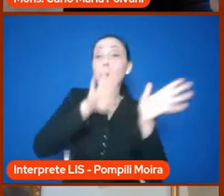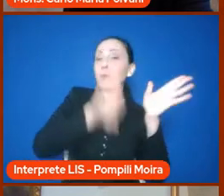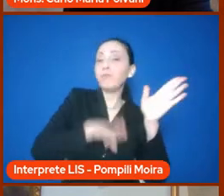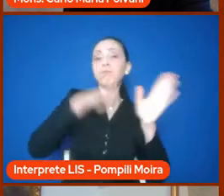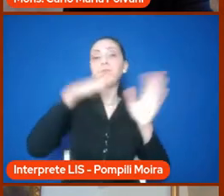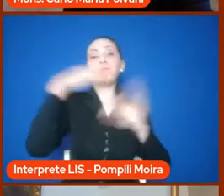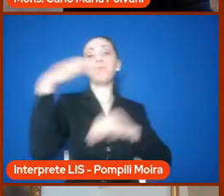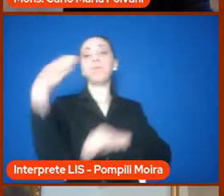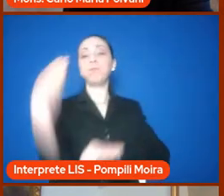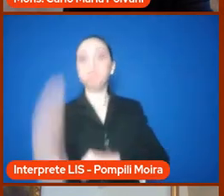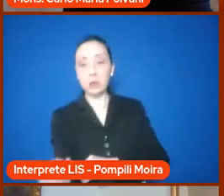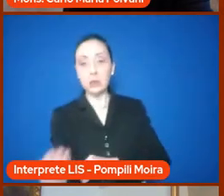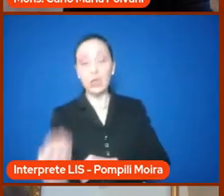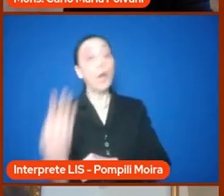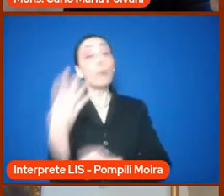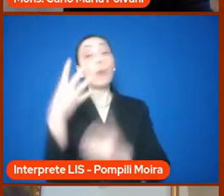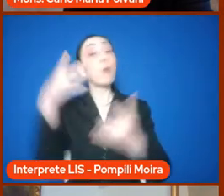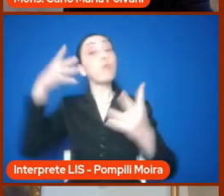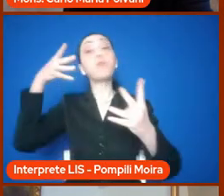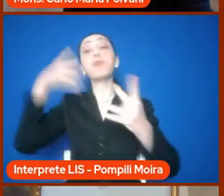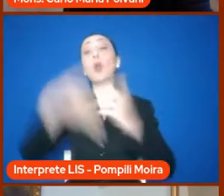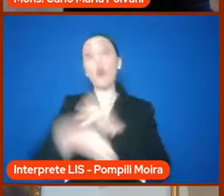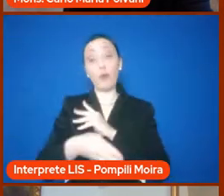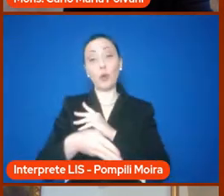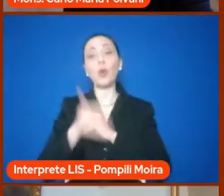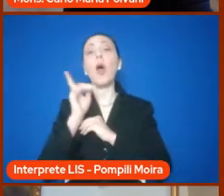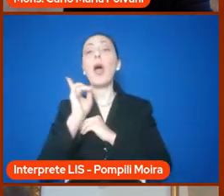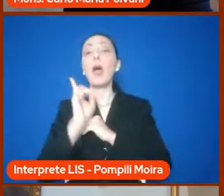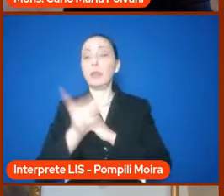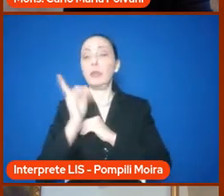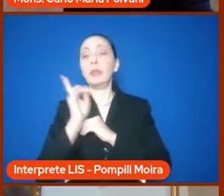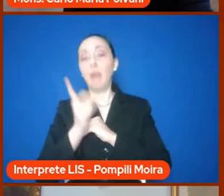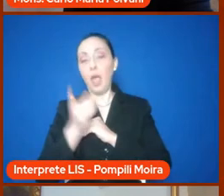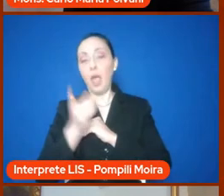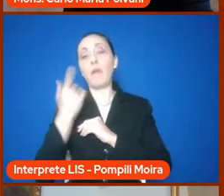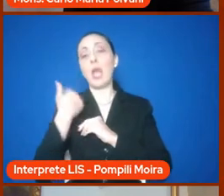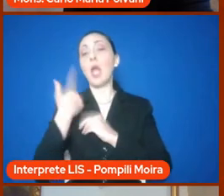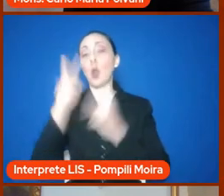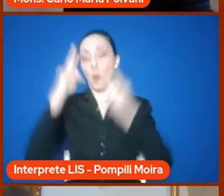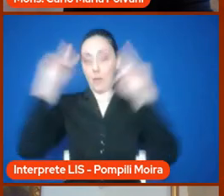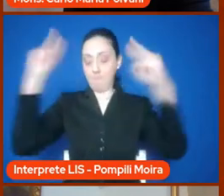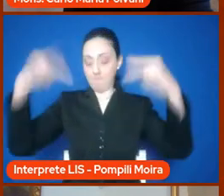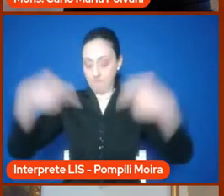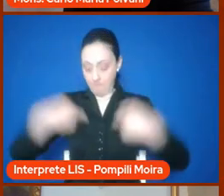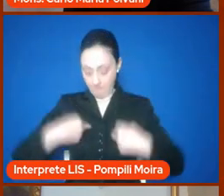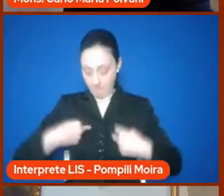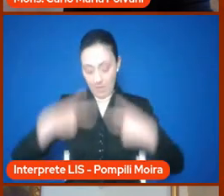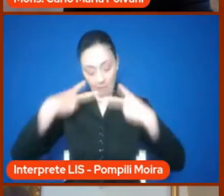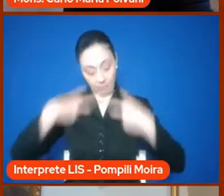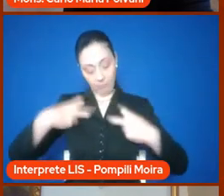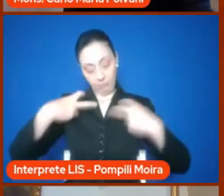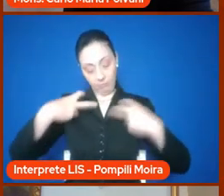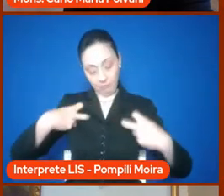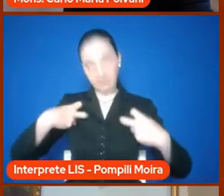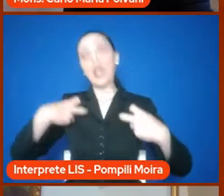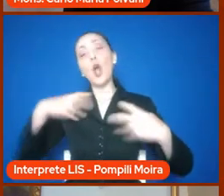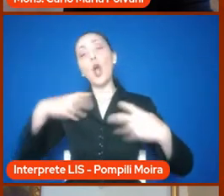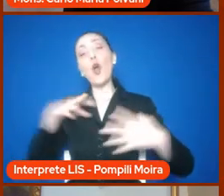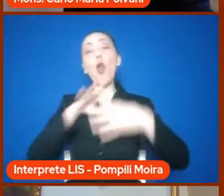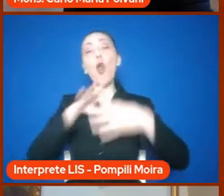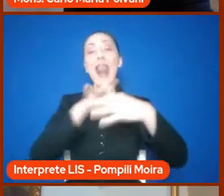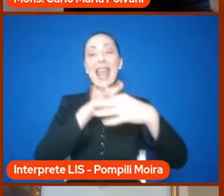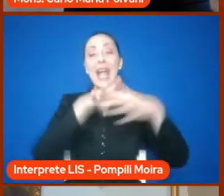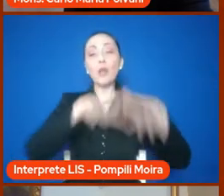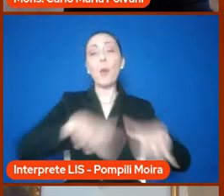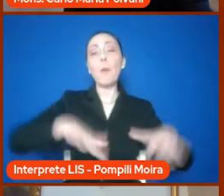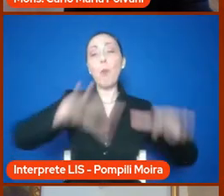anche introspezione che è molto più vicina al mondo delle religioni, al mondo dell'intimità, quindi e anche, perché